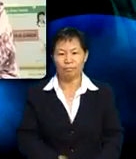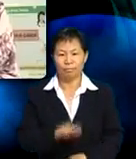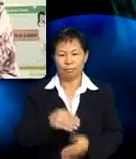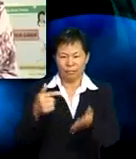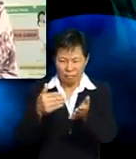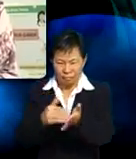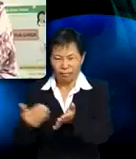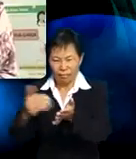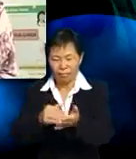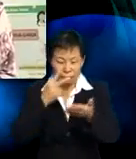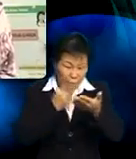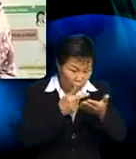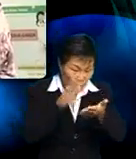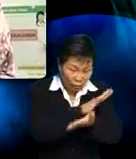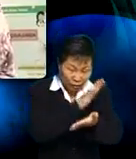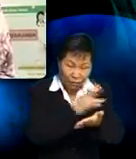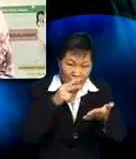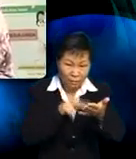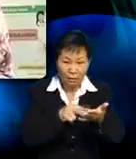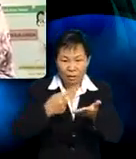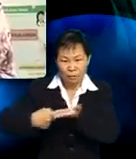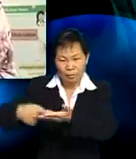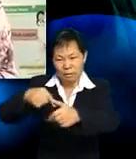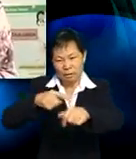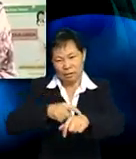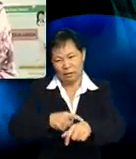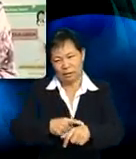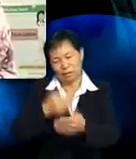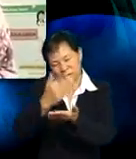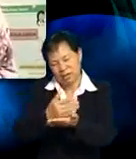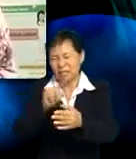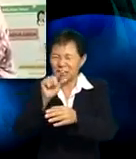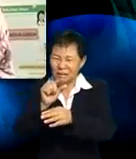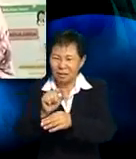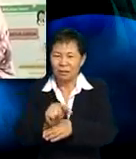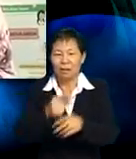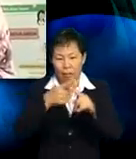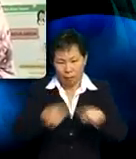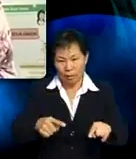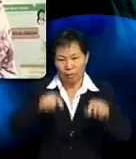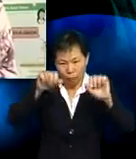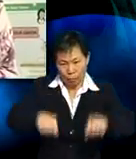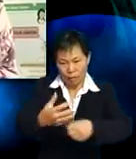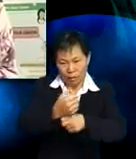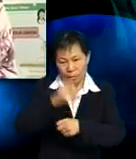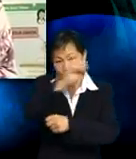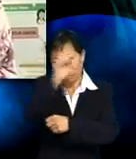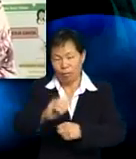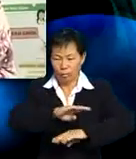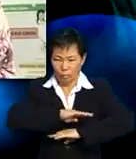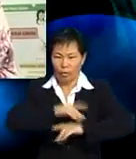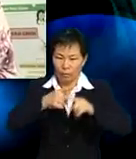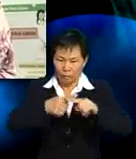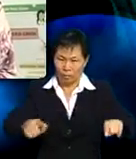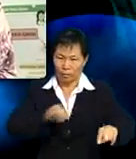Amirul kerap merujuk teks dan perbincangan tadi terhenti seketika. Walau bagaimanapun, Amirul layak untuk mendapat markah yang